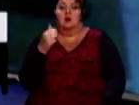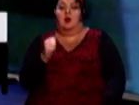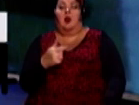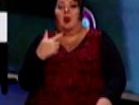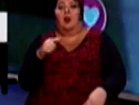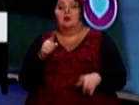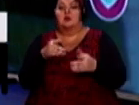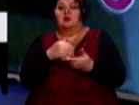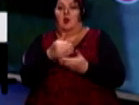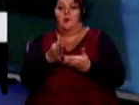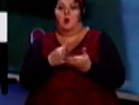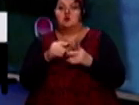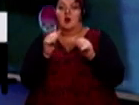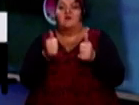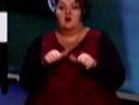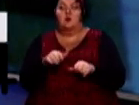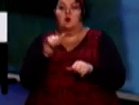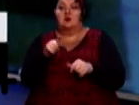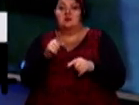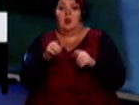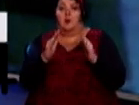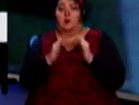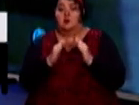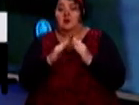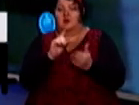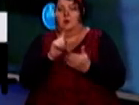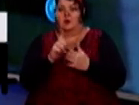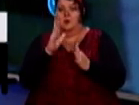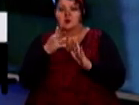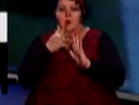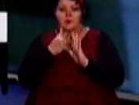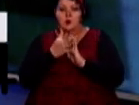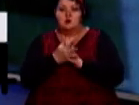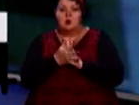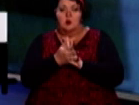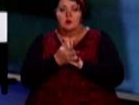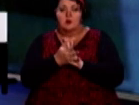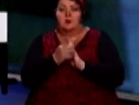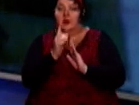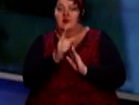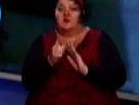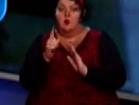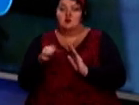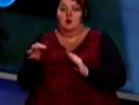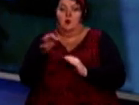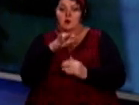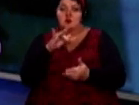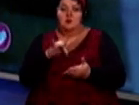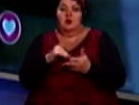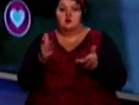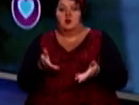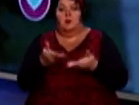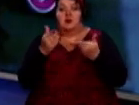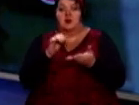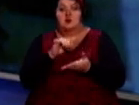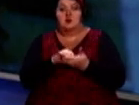послуги формуються. І ця будівля повинна бути прозорою. В кожному обласному центрі, якщо підняти документацію, цей